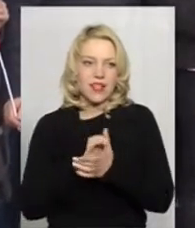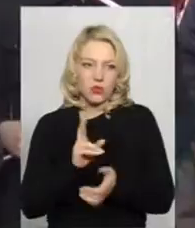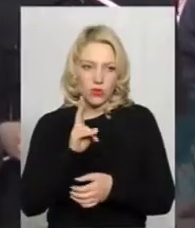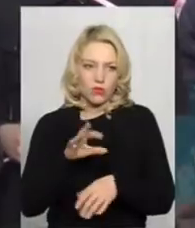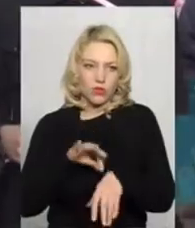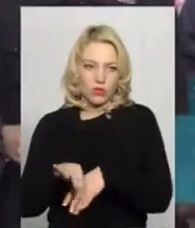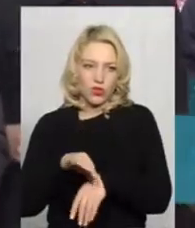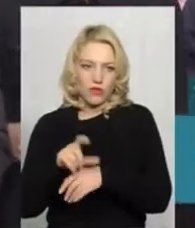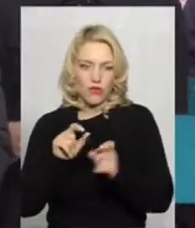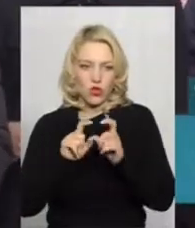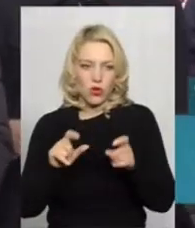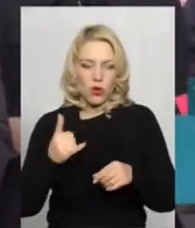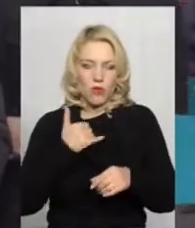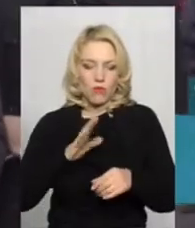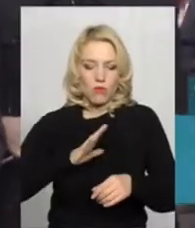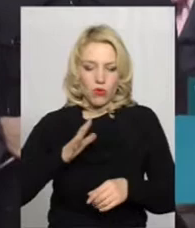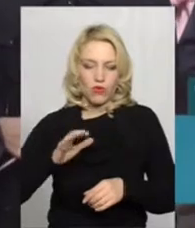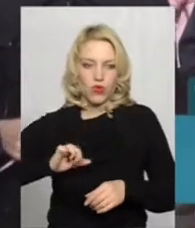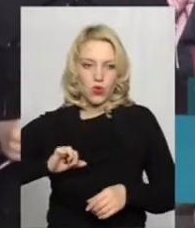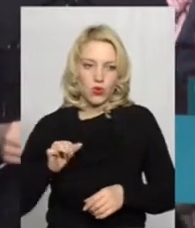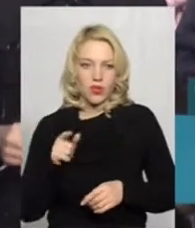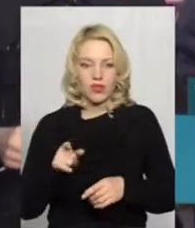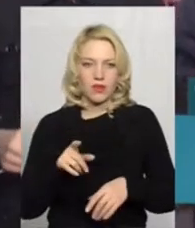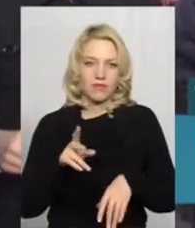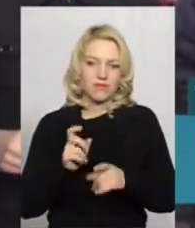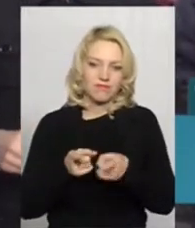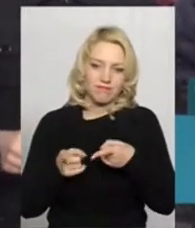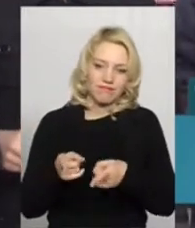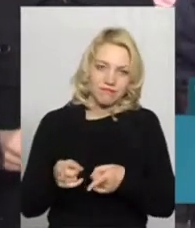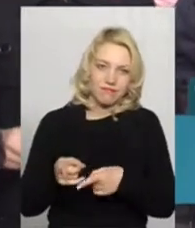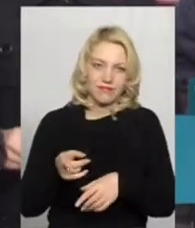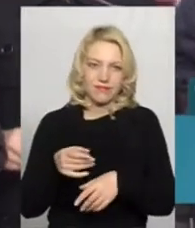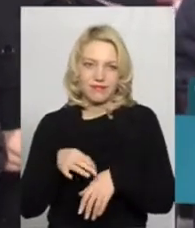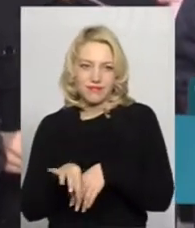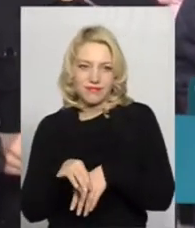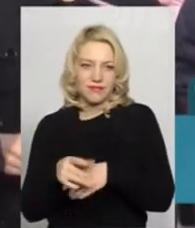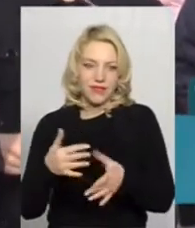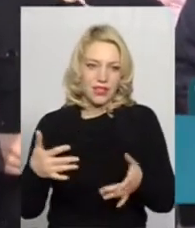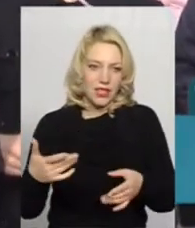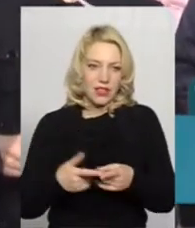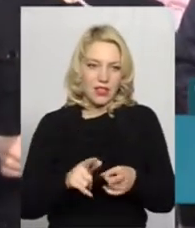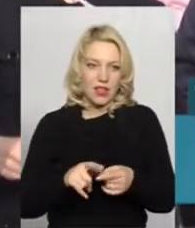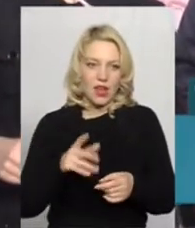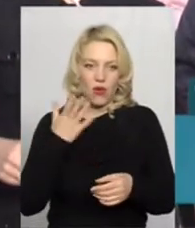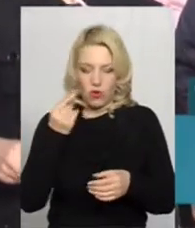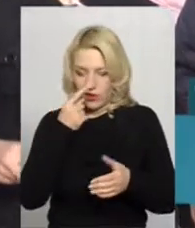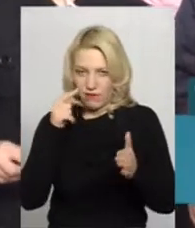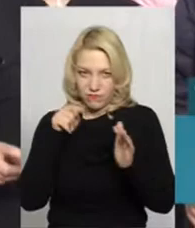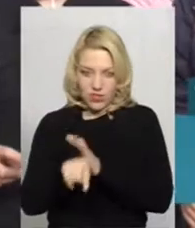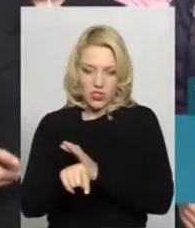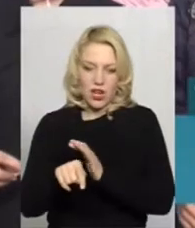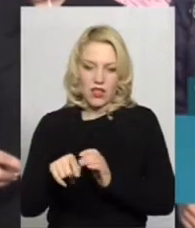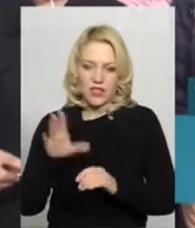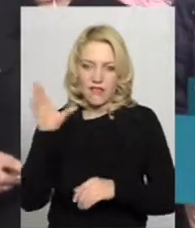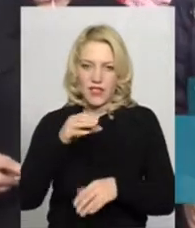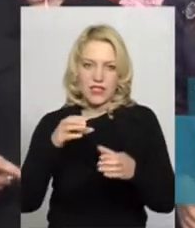школі. У мене був друг, над ним трошки так прикалувалися, ну, коли вмішалась весь клас, то всі припинили це. Це не круто